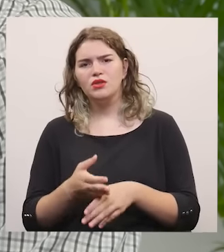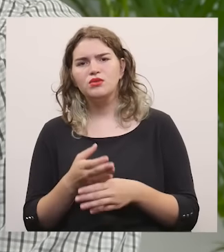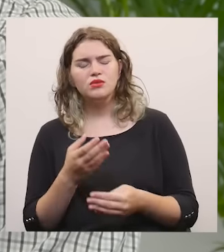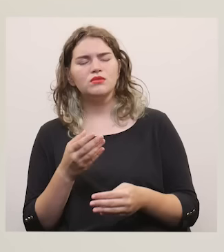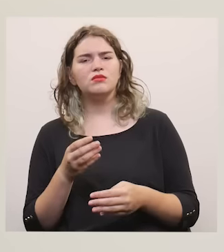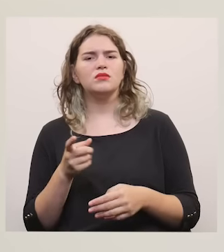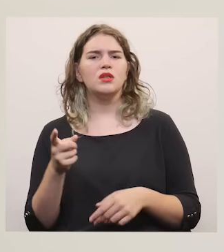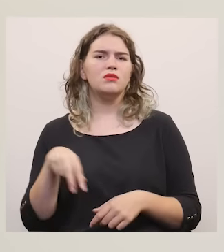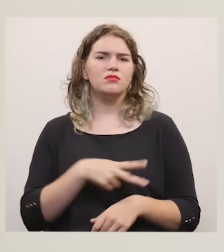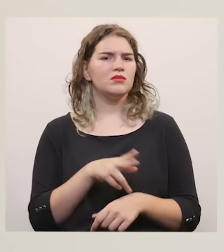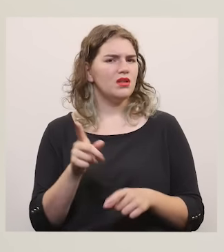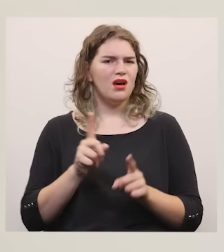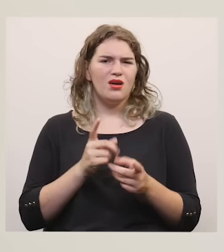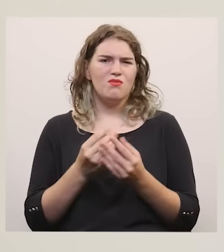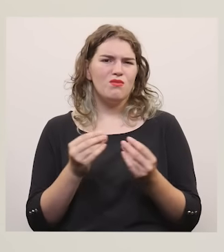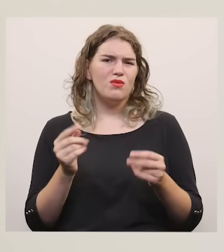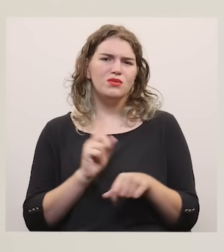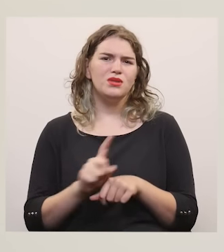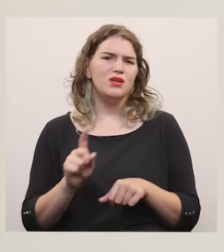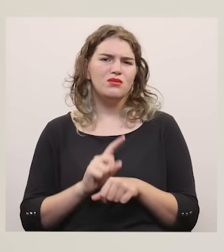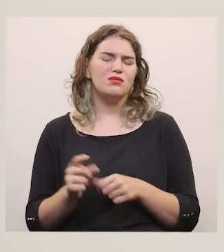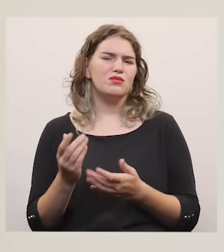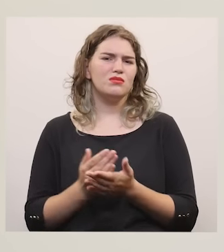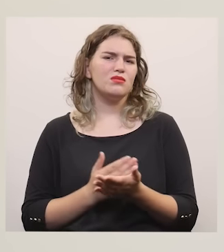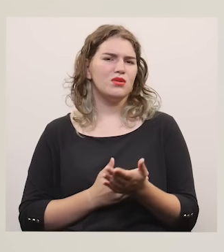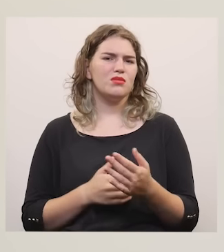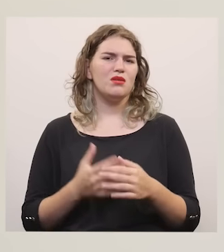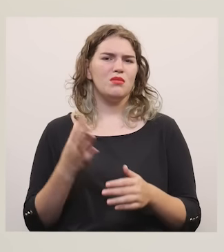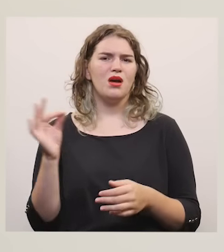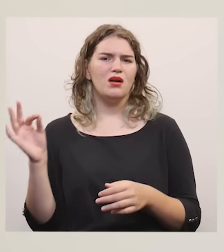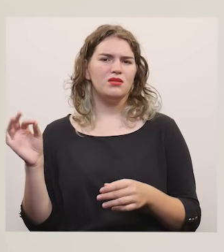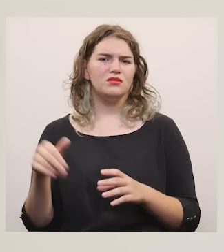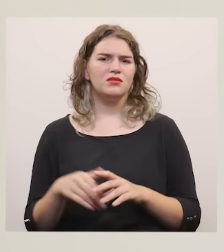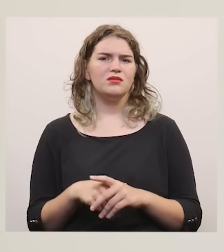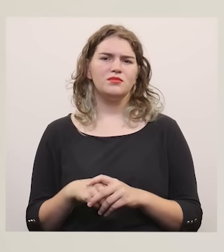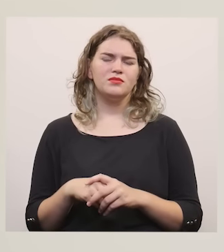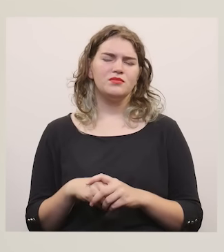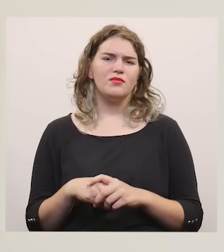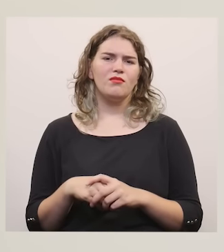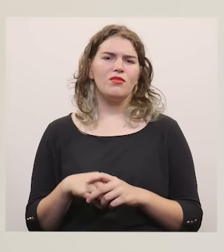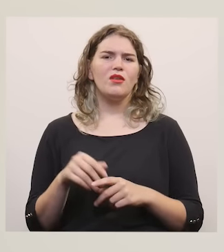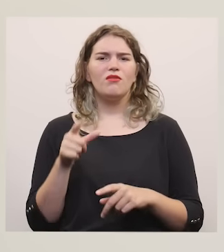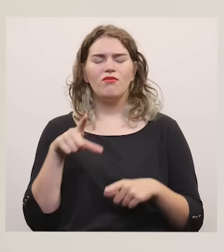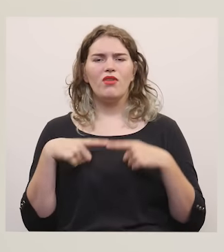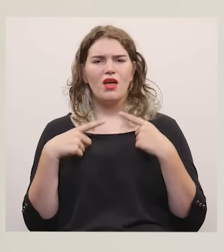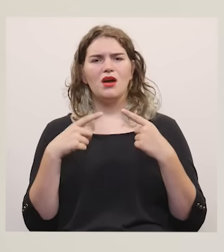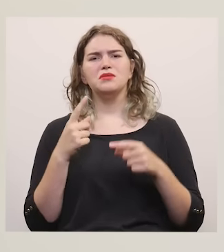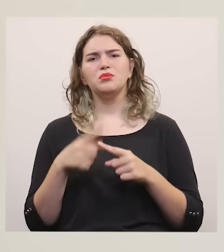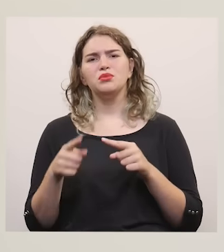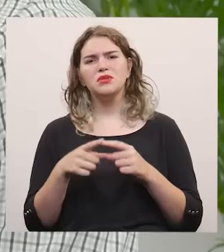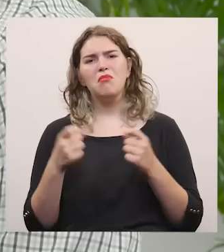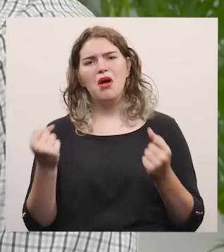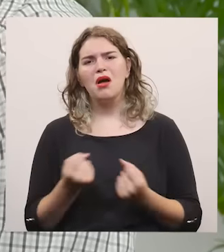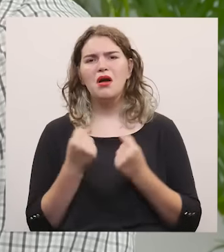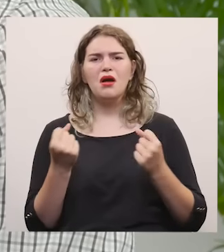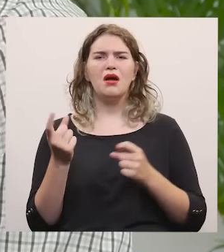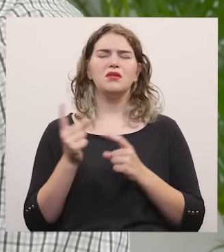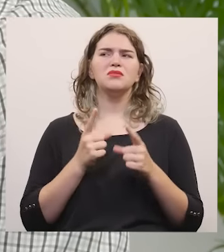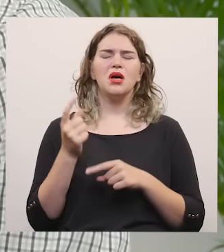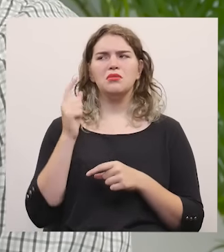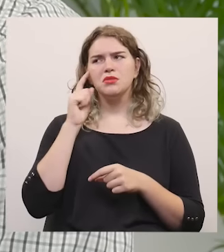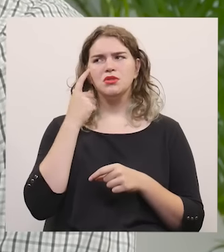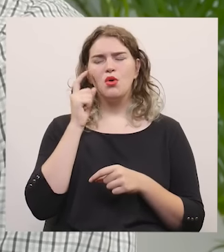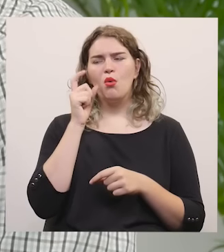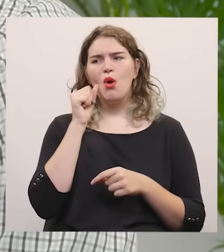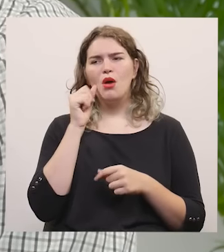se plimbe dintr-o parte într-alta, dar sunt multe alte la mijloc. Da. Și zice, o viață un pic mai grea, dar okay. Exact, dar presupune